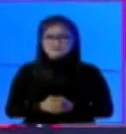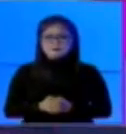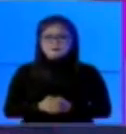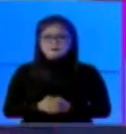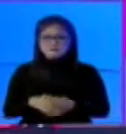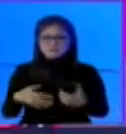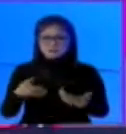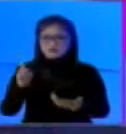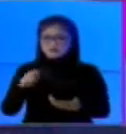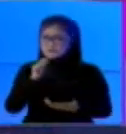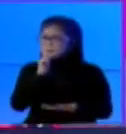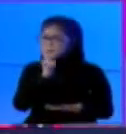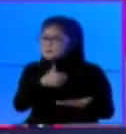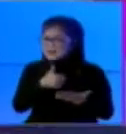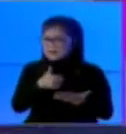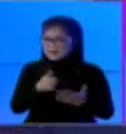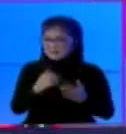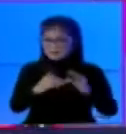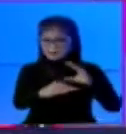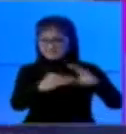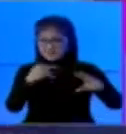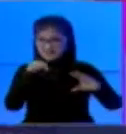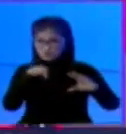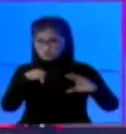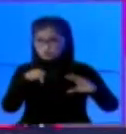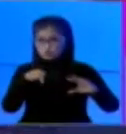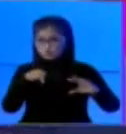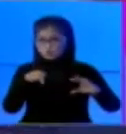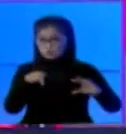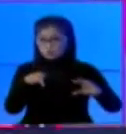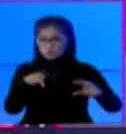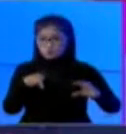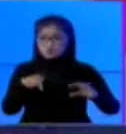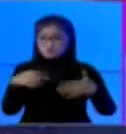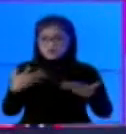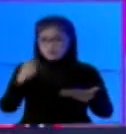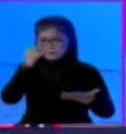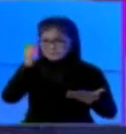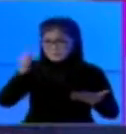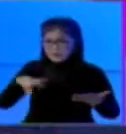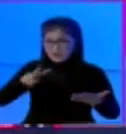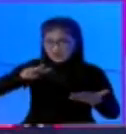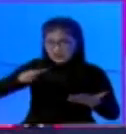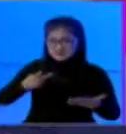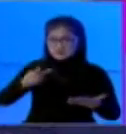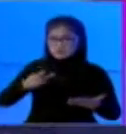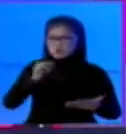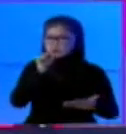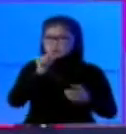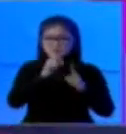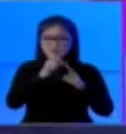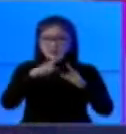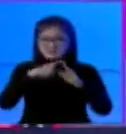yang masuk dari email tersebut, kemudian rekening untuk pembayaran ke PT Shenzhen